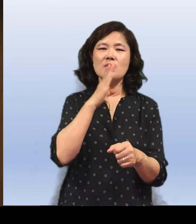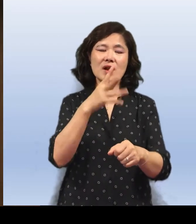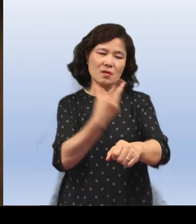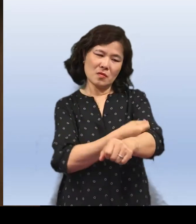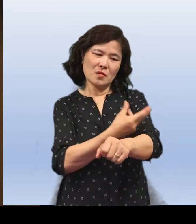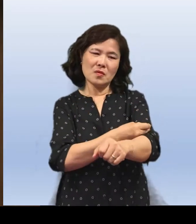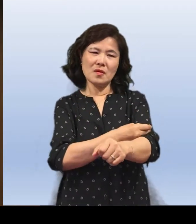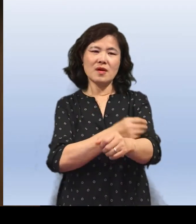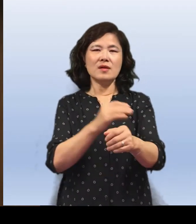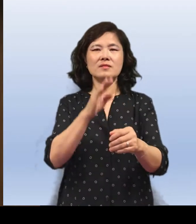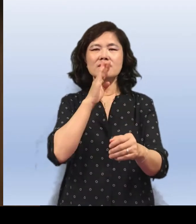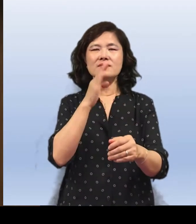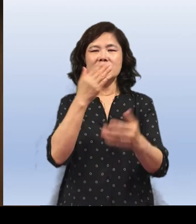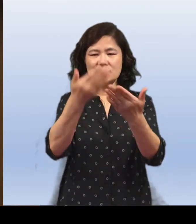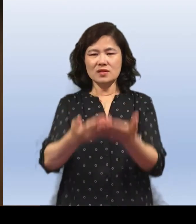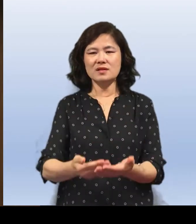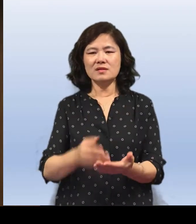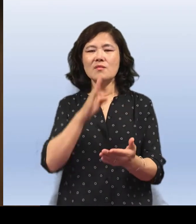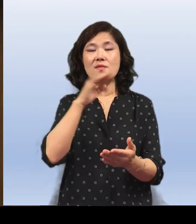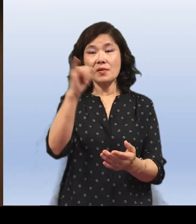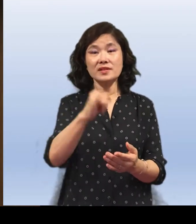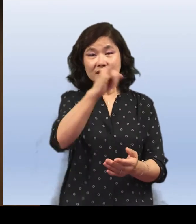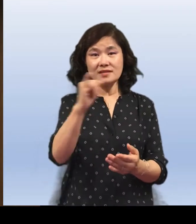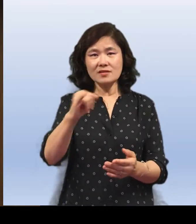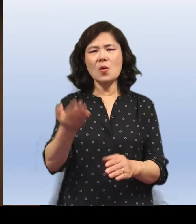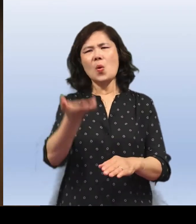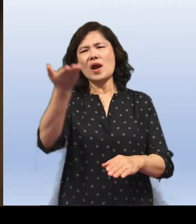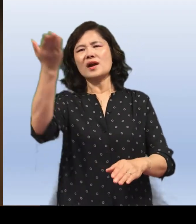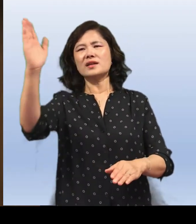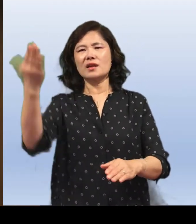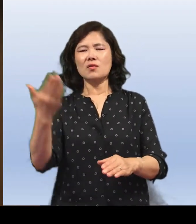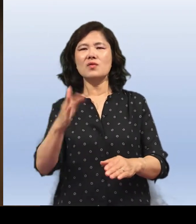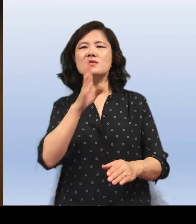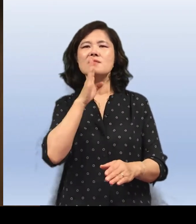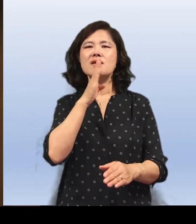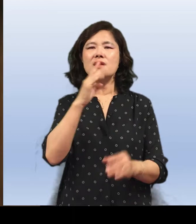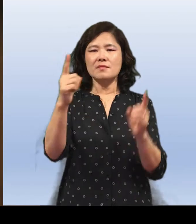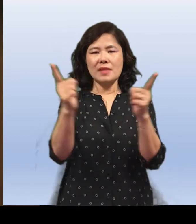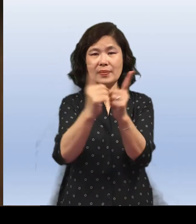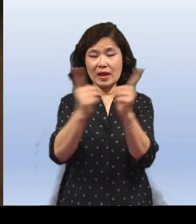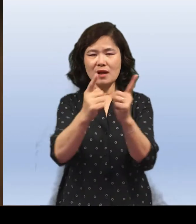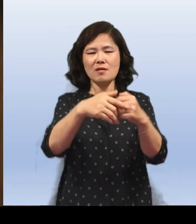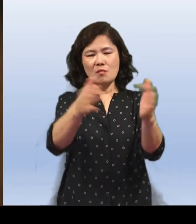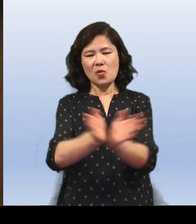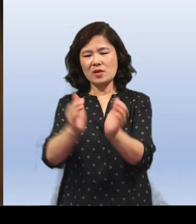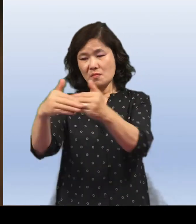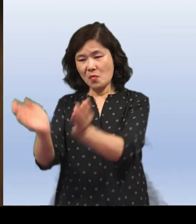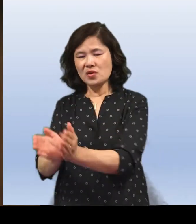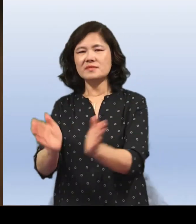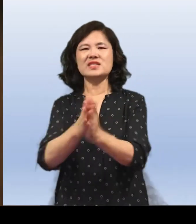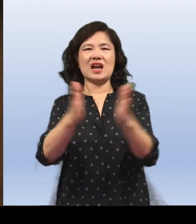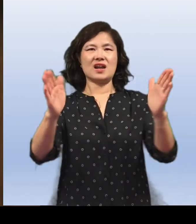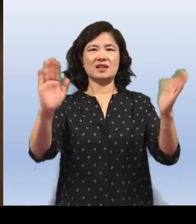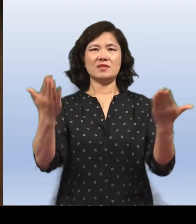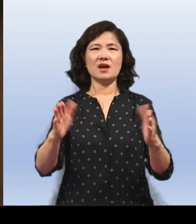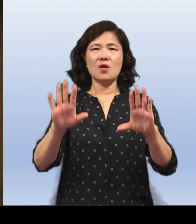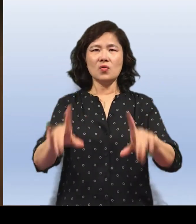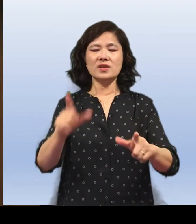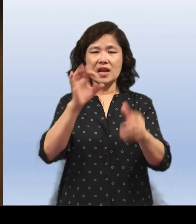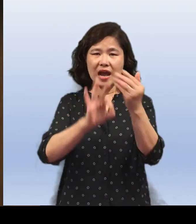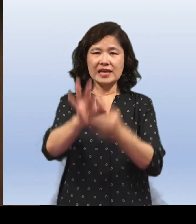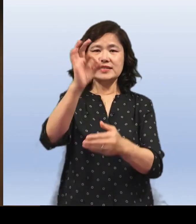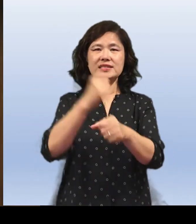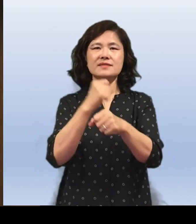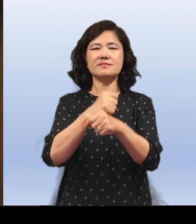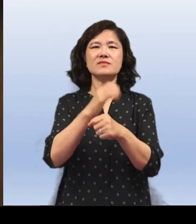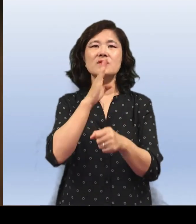꾸준히 늘어가고 사람들이 이제 대면하는 모임을 차츰차츰 시작하는 것 같습니다. 오늘 아침에 제가 주정부